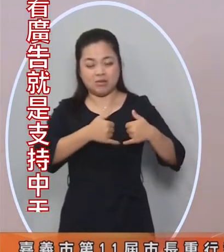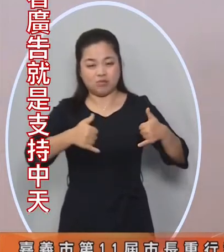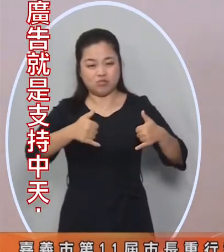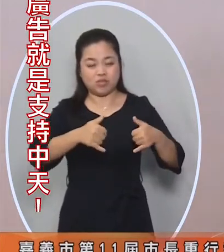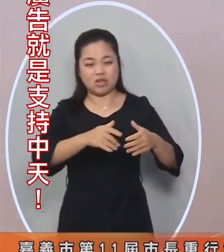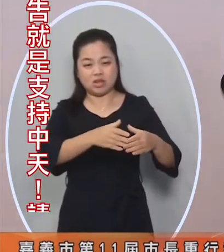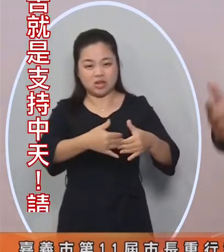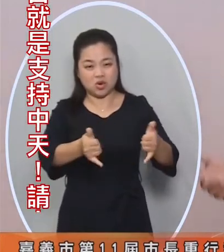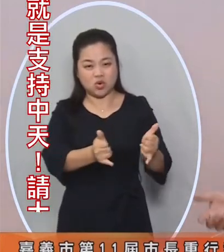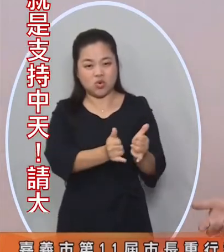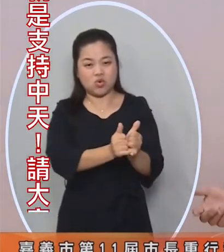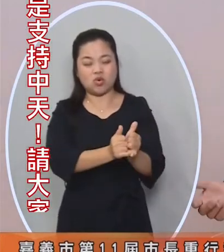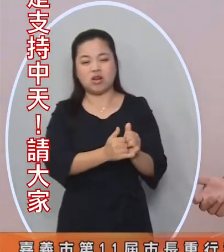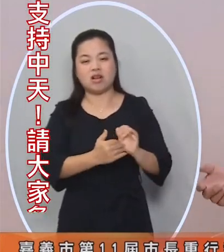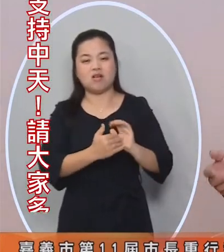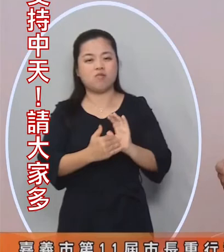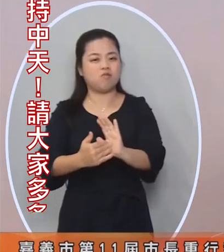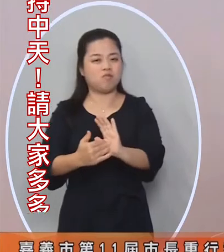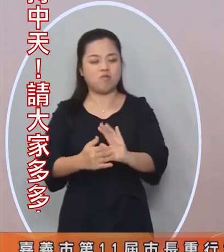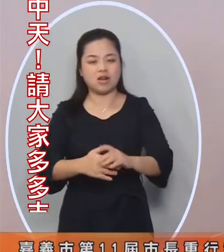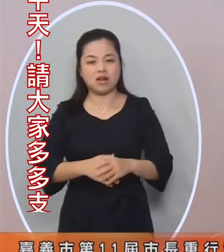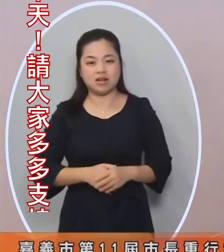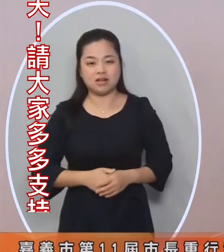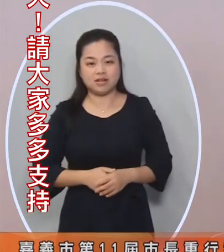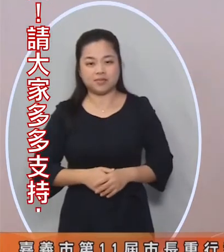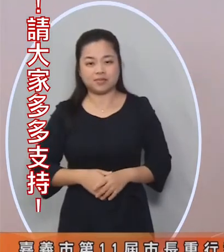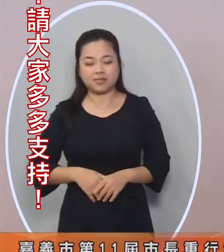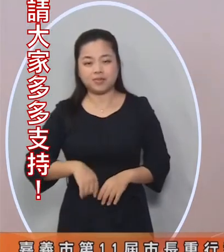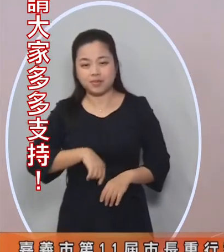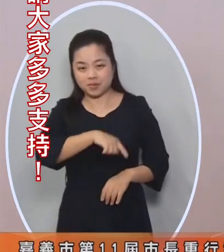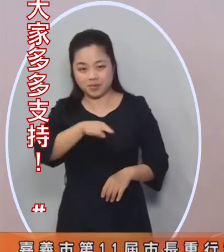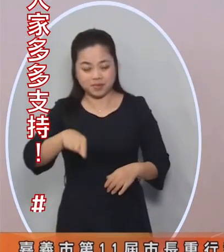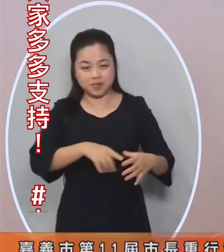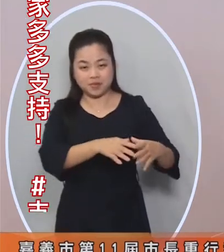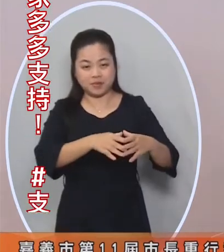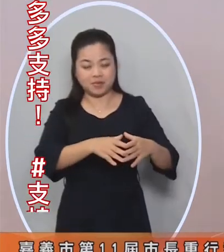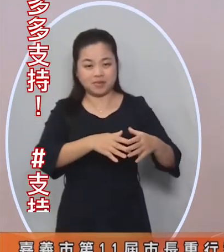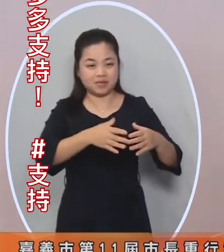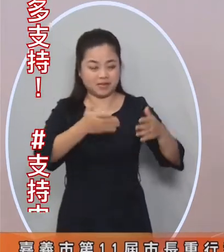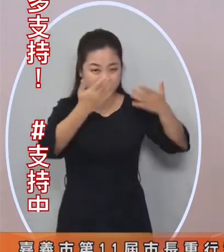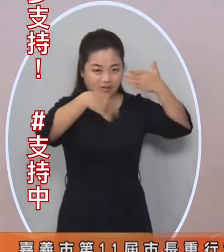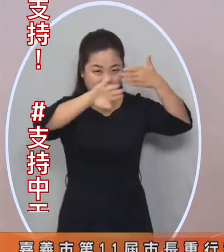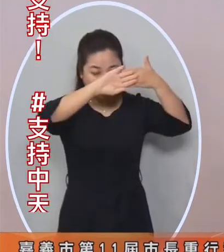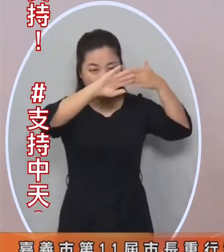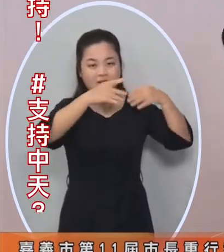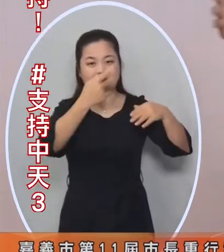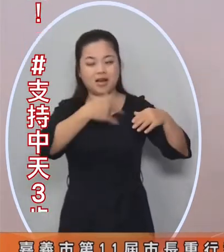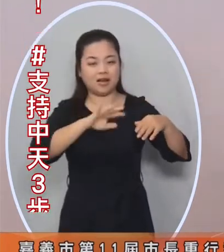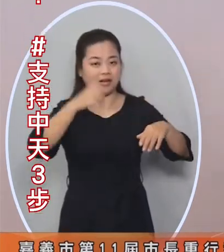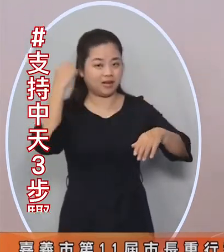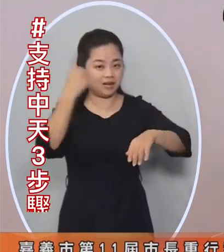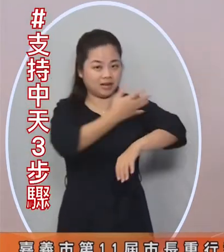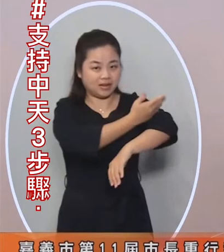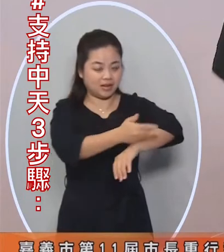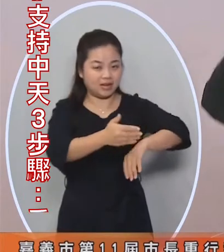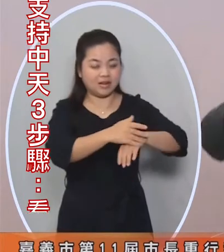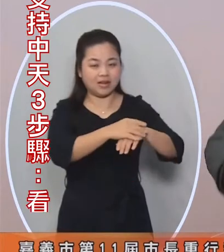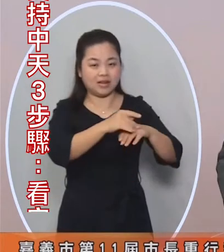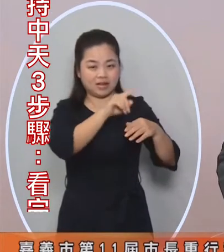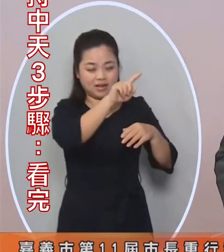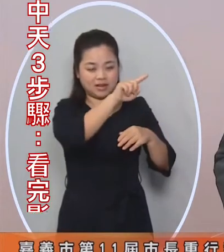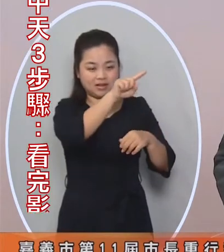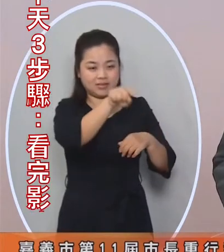啊，啥物当时的伟大民族复兴啊，啊，人西藏一国，蒙古一国，新疆一国，人爱满洲国